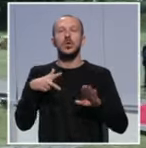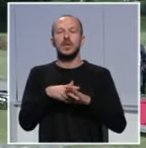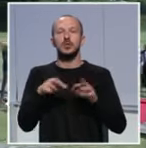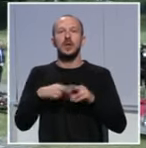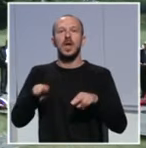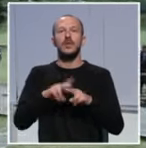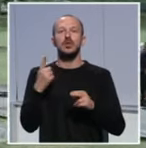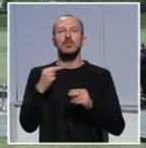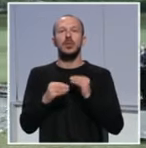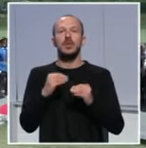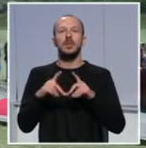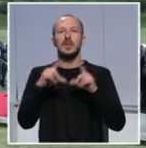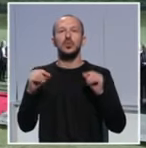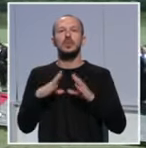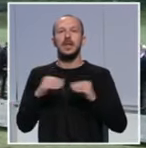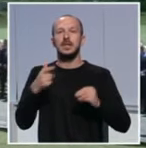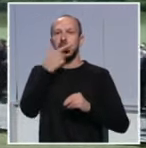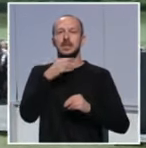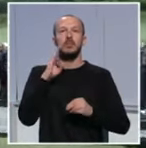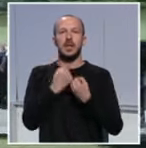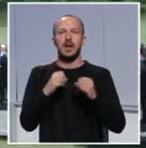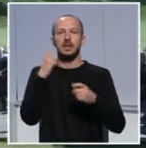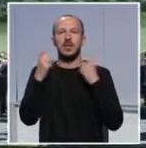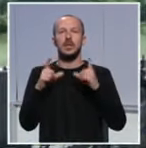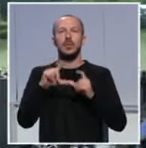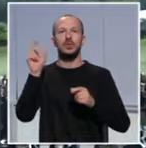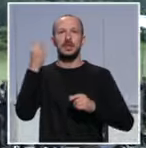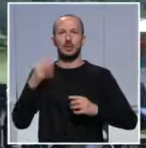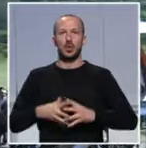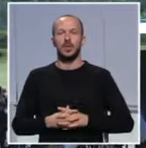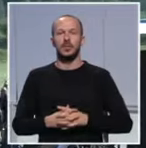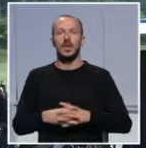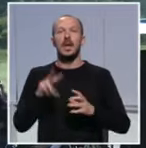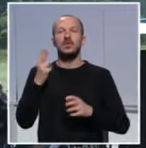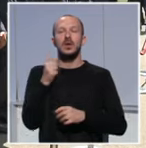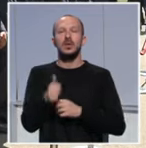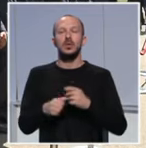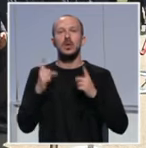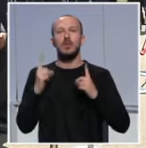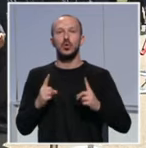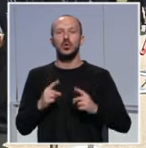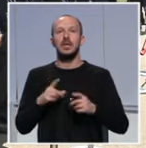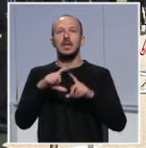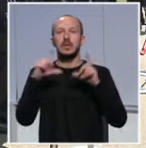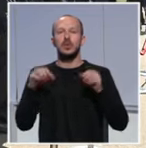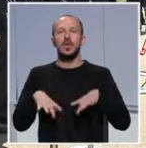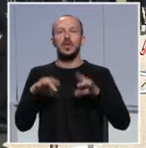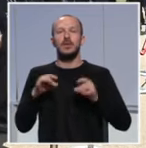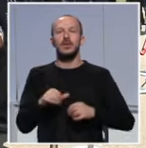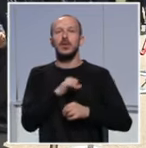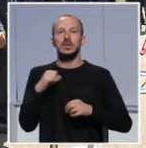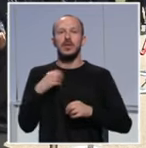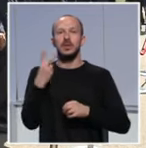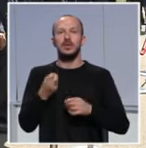najveći problem je u Institutu za nestala lica BiH, smatraju u Republici Srpskoj. Za 12 godina postojanja institut je identifikovao